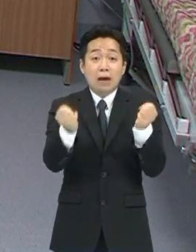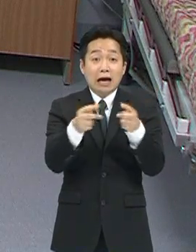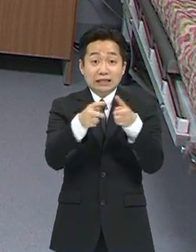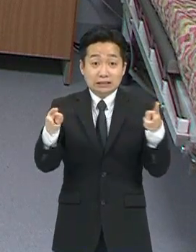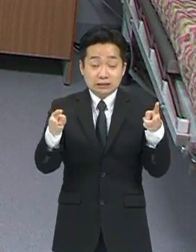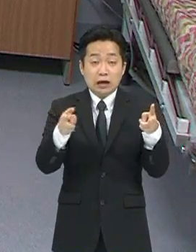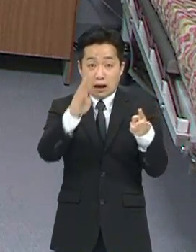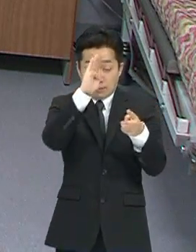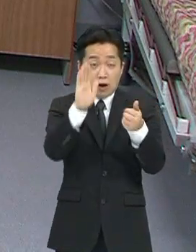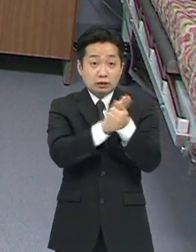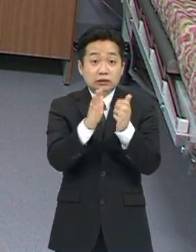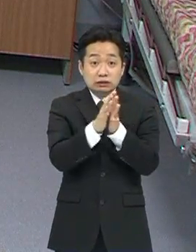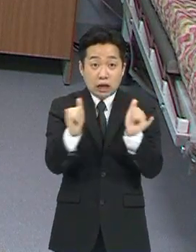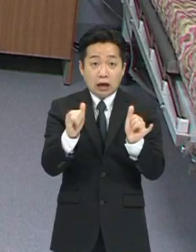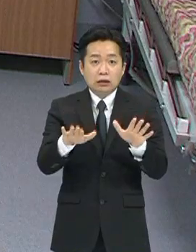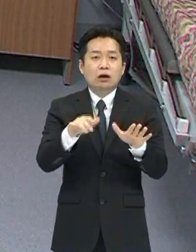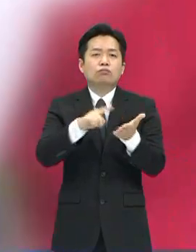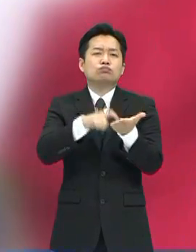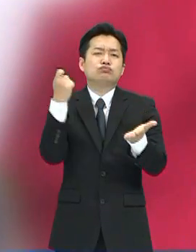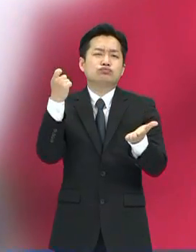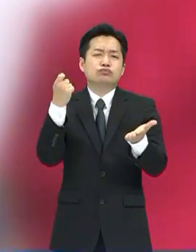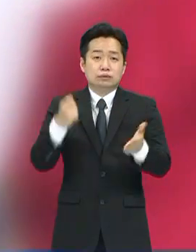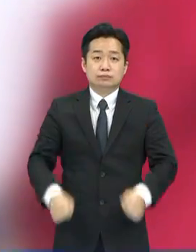2층의 간병 인력은 크게 부족합니다.